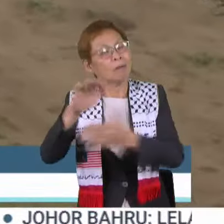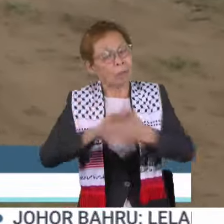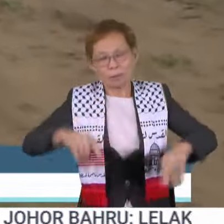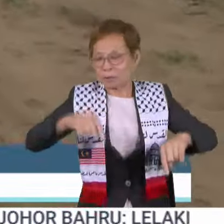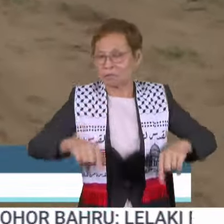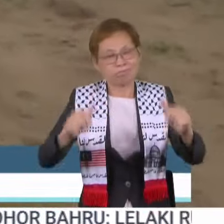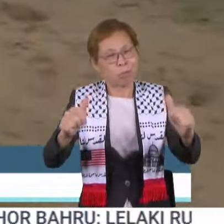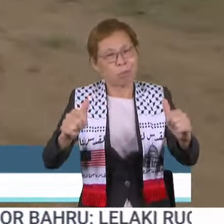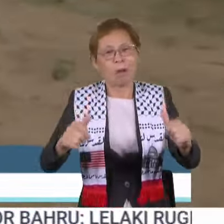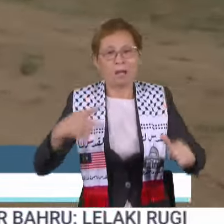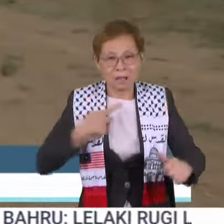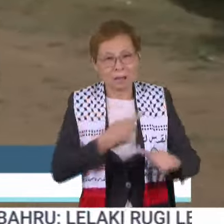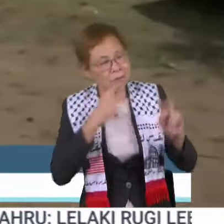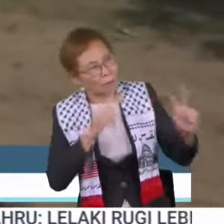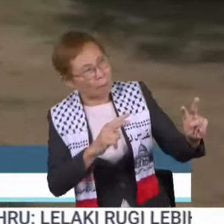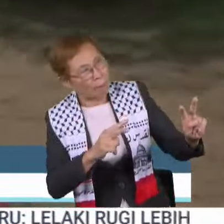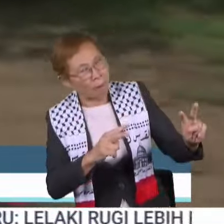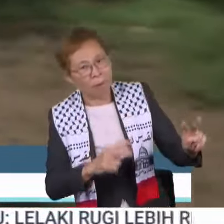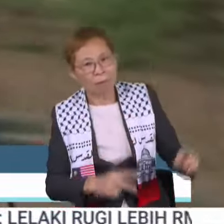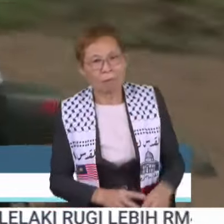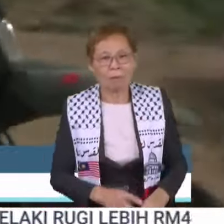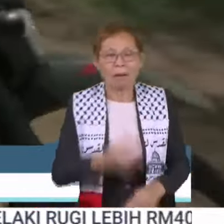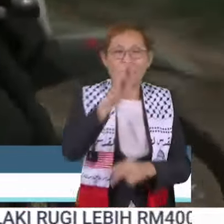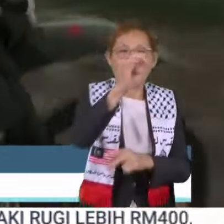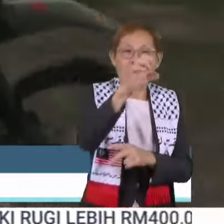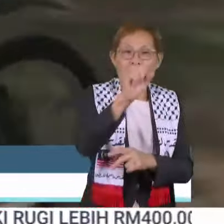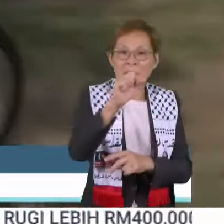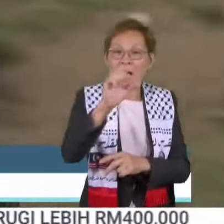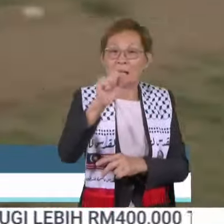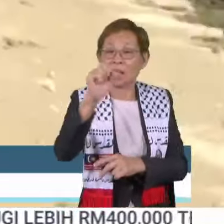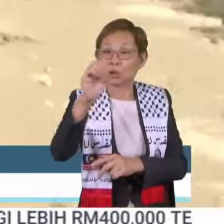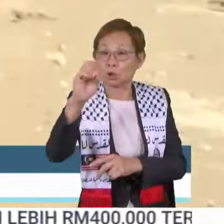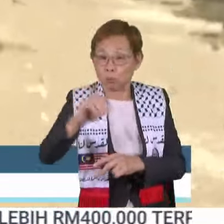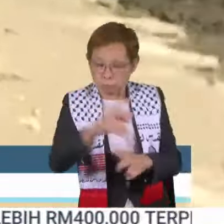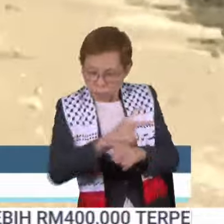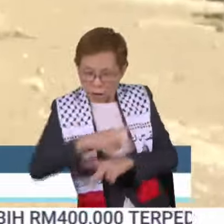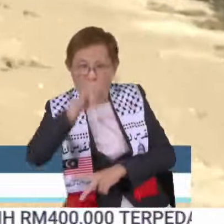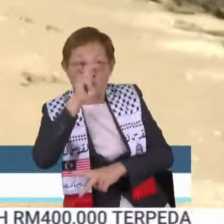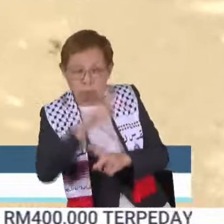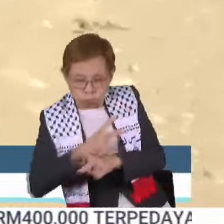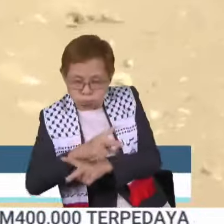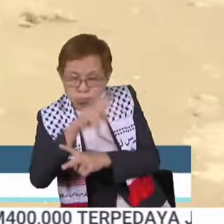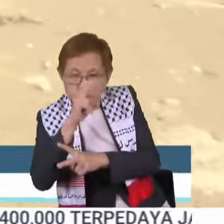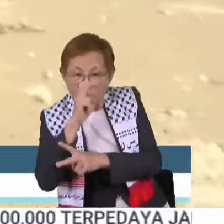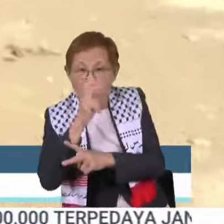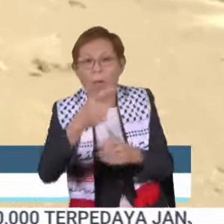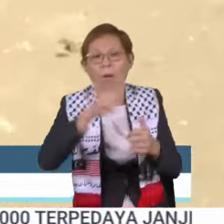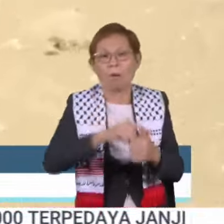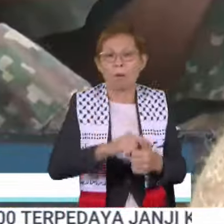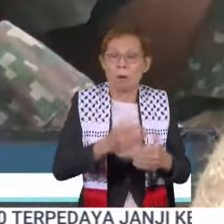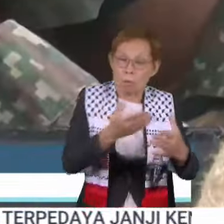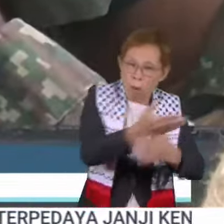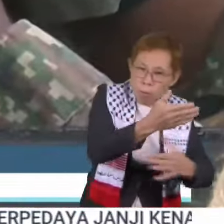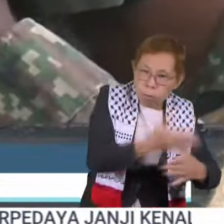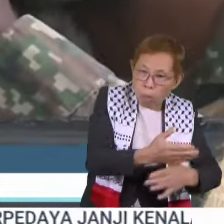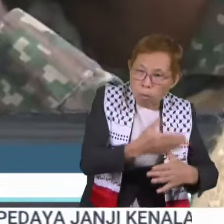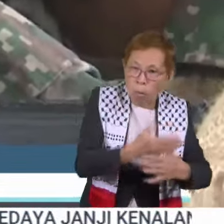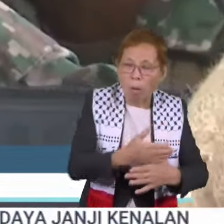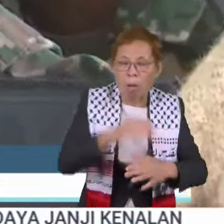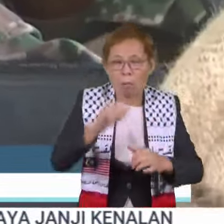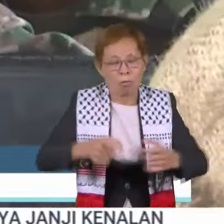terjamin kita nampak pentadbiranom menjaga begitu ketatlah dari segi macam mencoboh Alhamdulillah